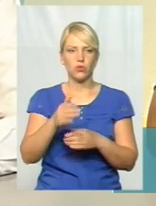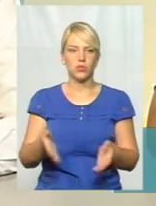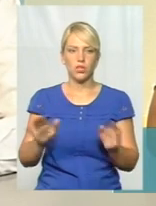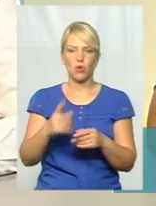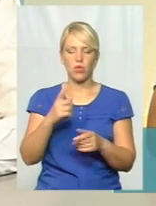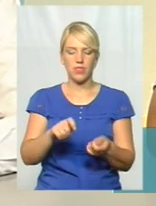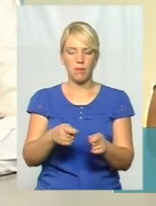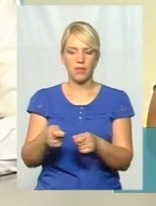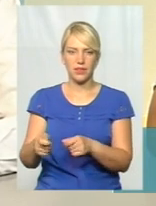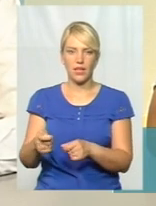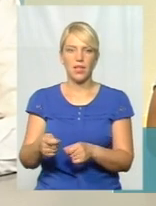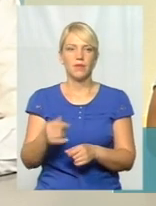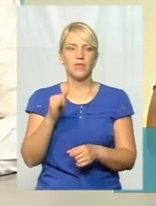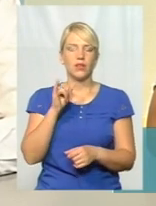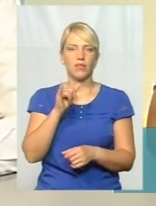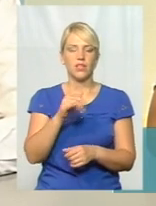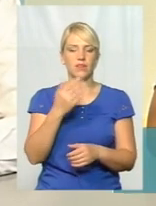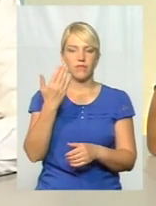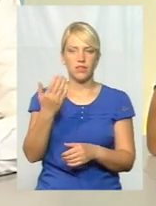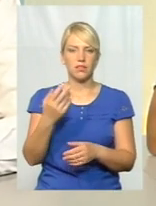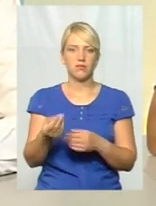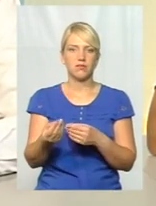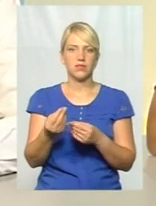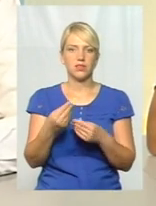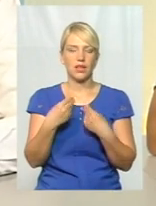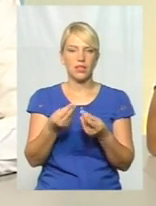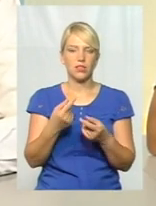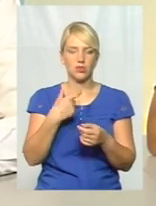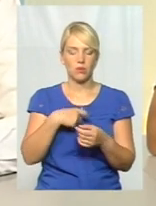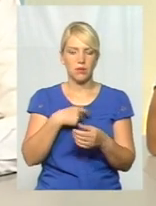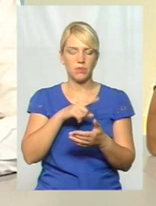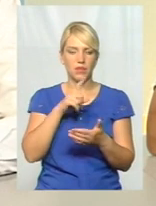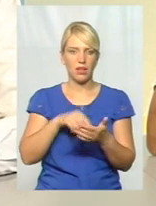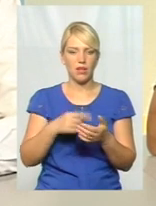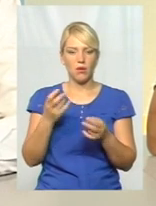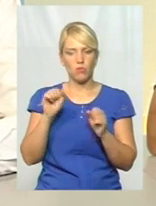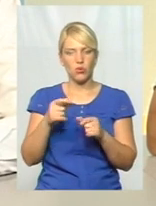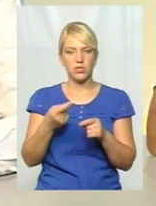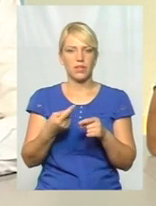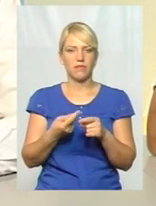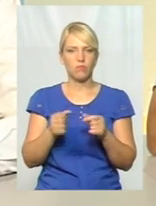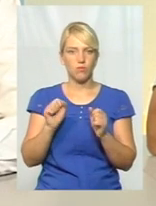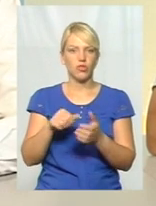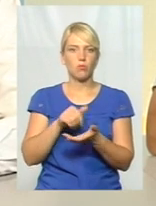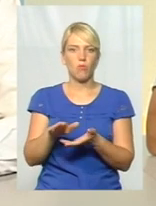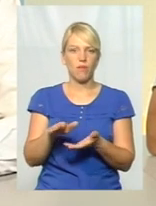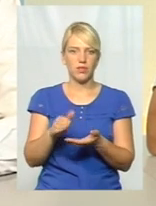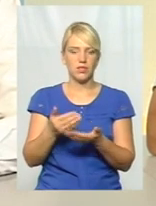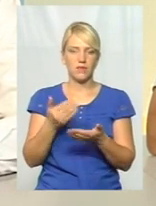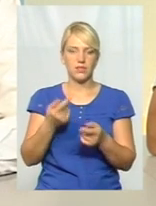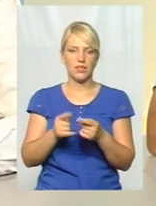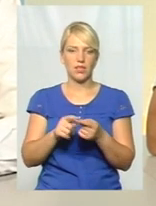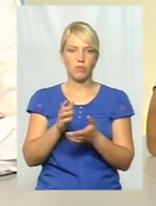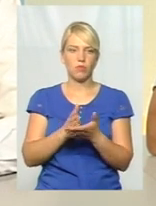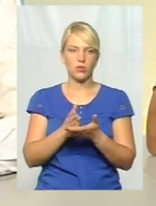комфорки, і він теж вже ставить собі запитання, а може йому і відмовитися і від цієї послуги. Тобто питання в тому, що а куди ж йому далі дітися, якщо